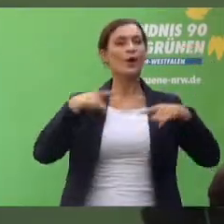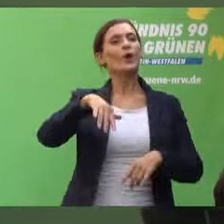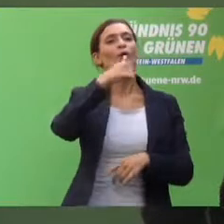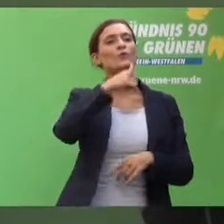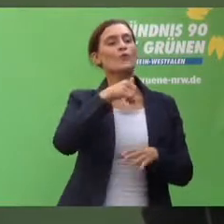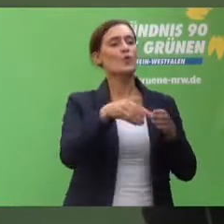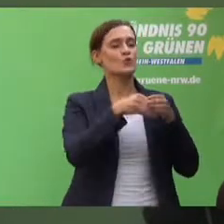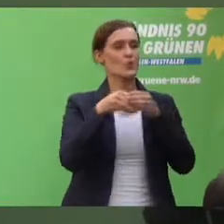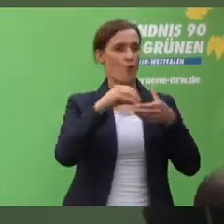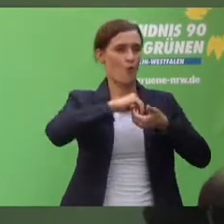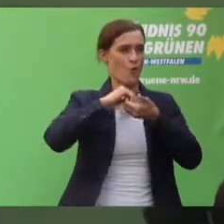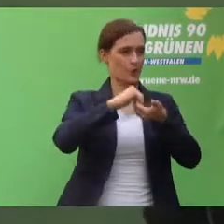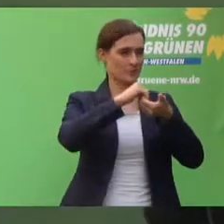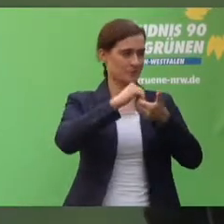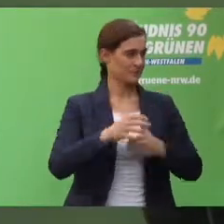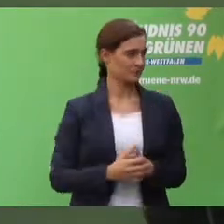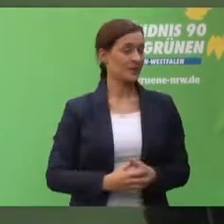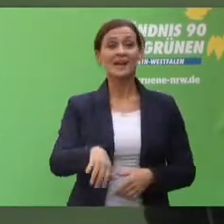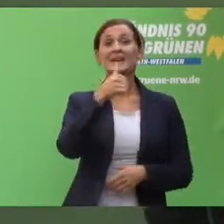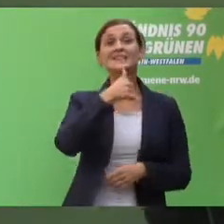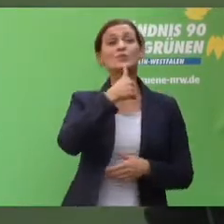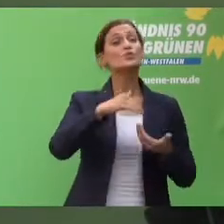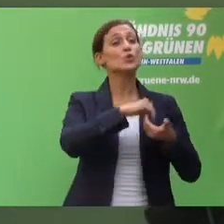Union. Die Junge Union,